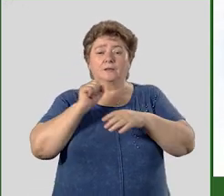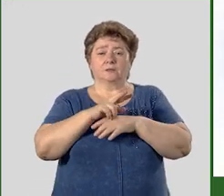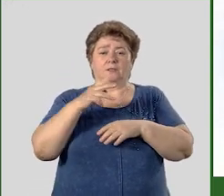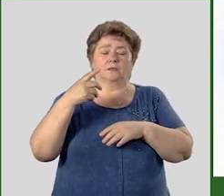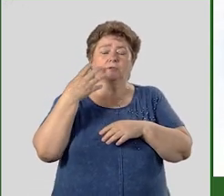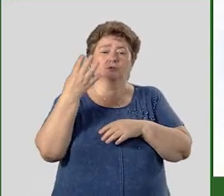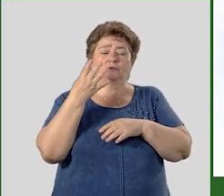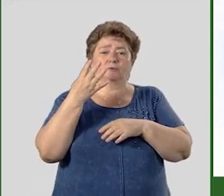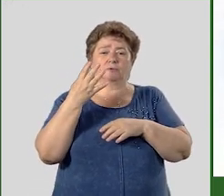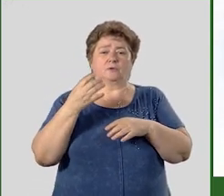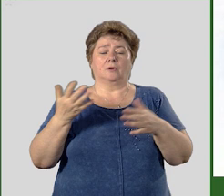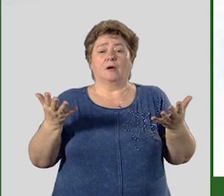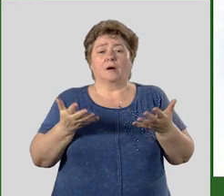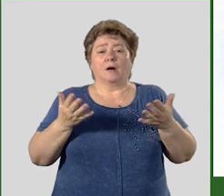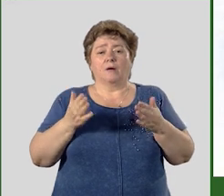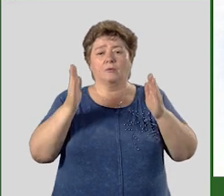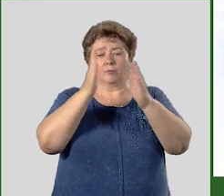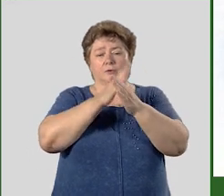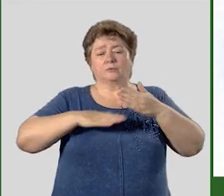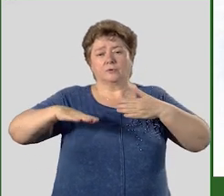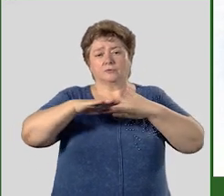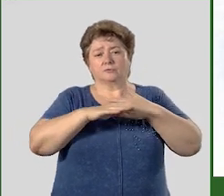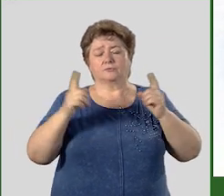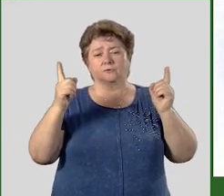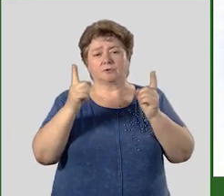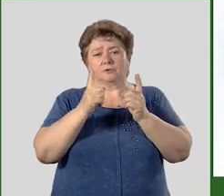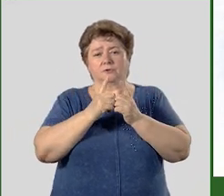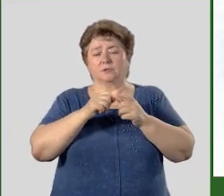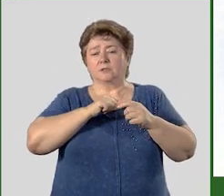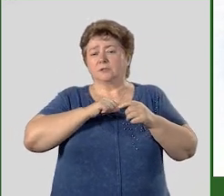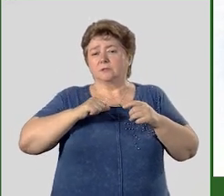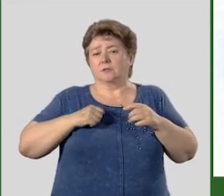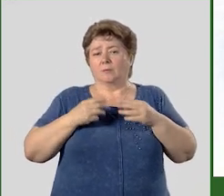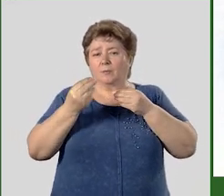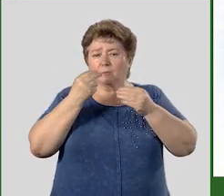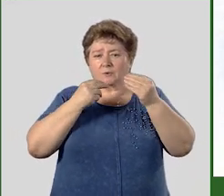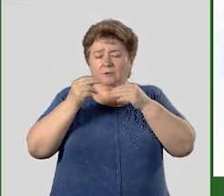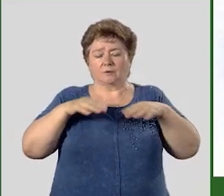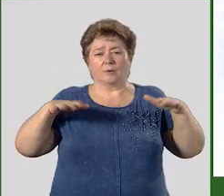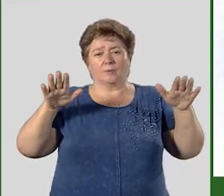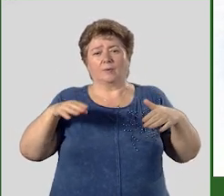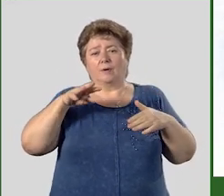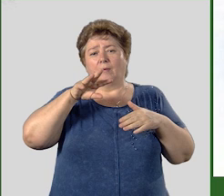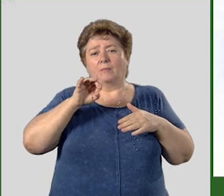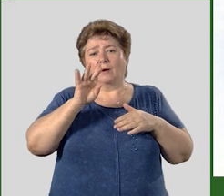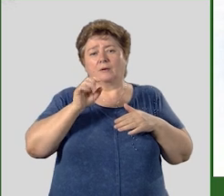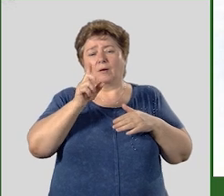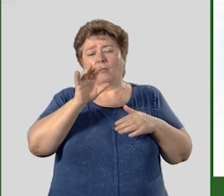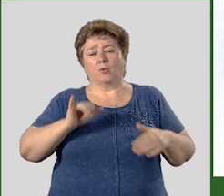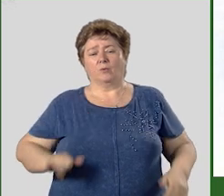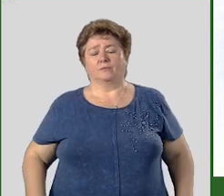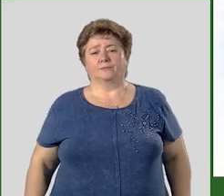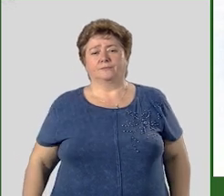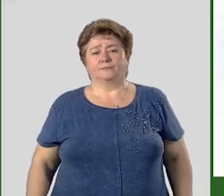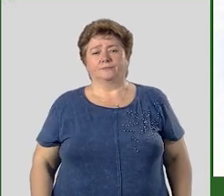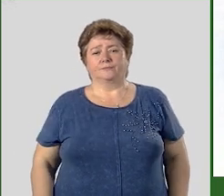Задание четвертое. В какой природной зоне встречается самая прожорливая птица марабу?